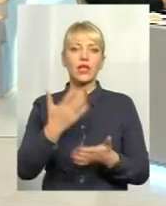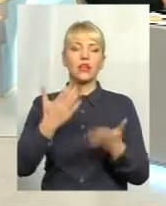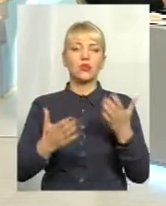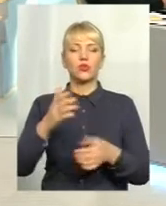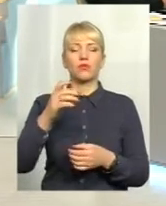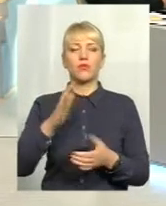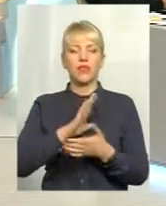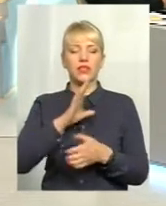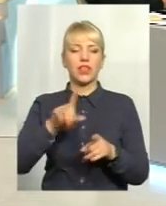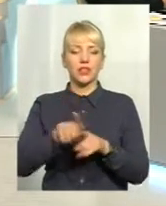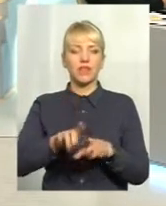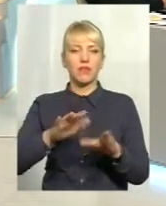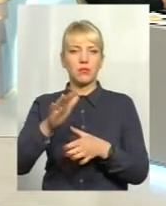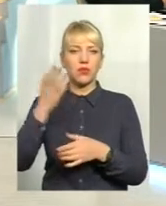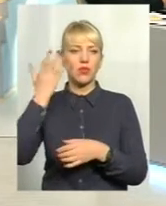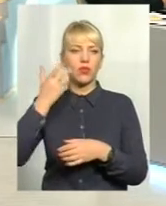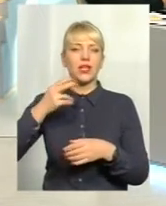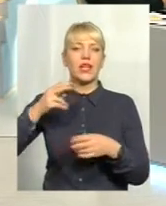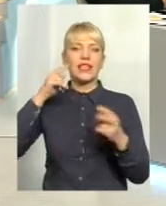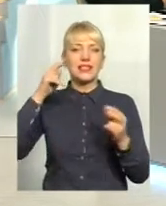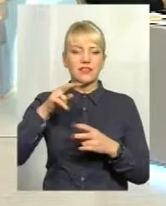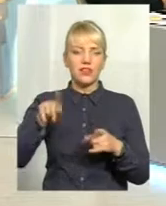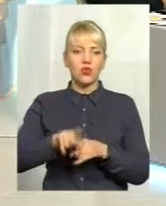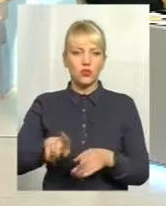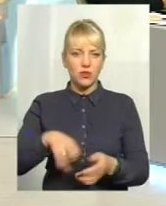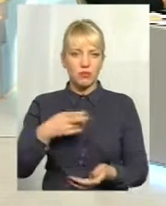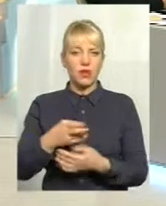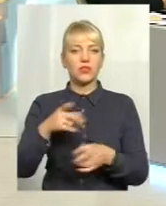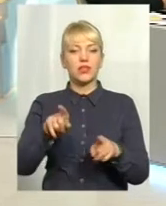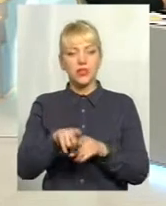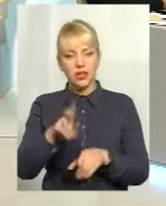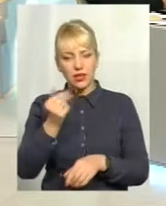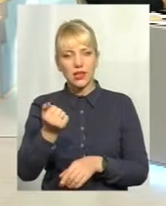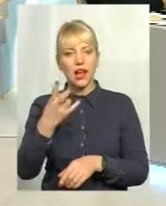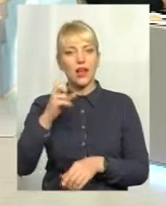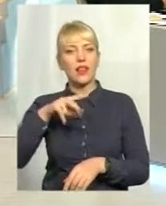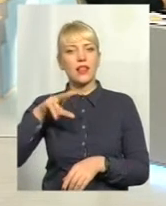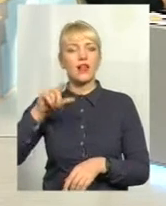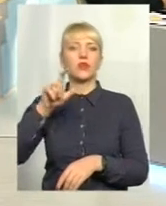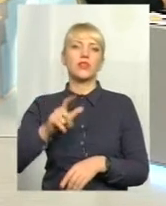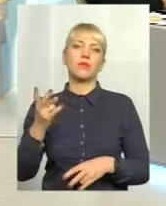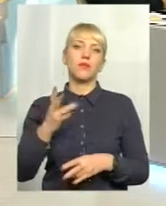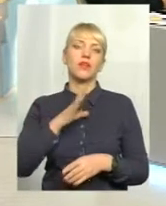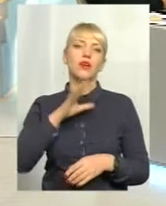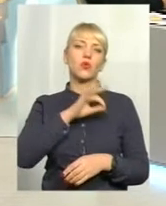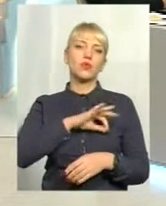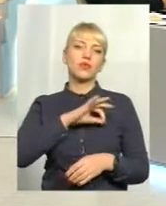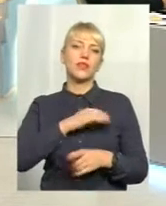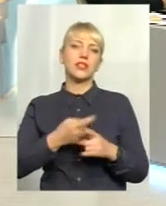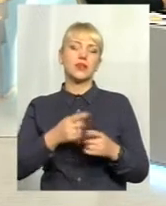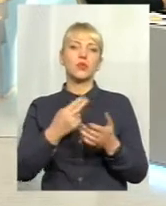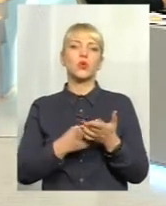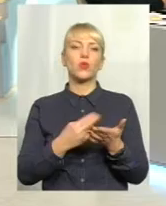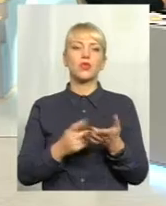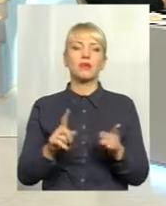коли без свідків падають, розумієте? Ну, так, але тоді людина має вже користуватися тими доказами, які в неї,